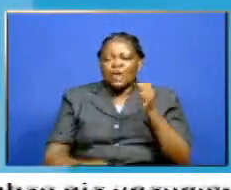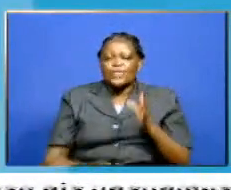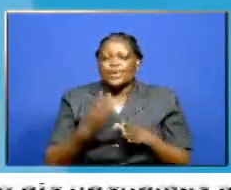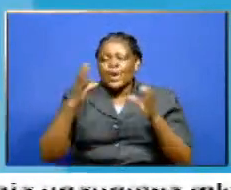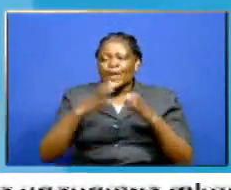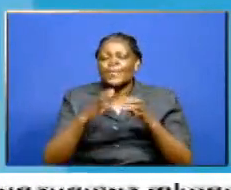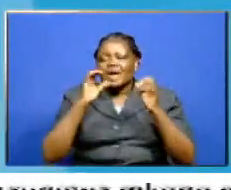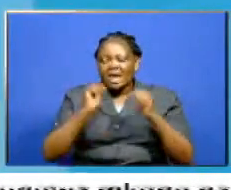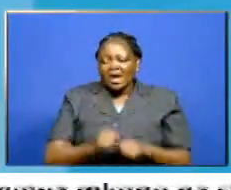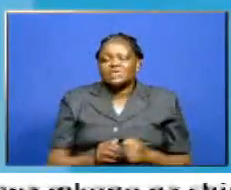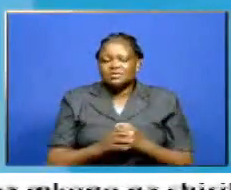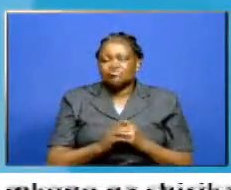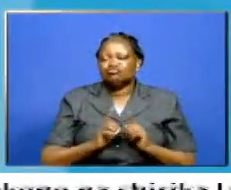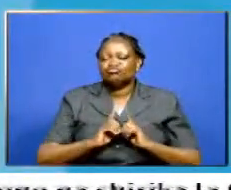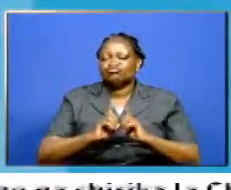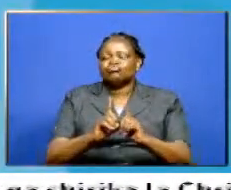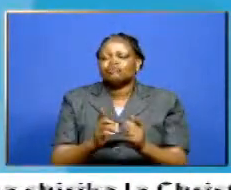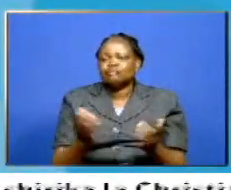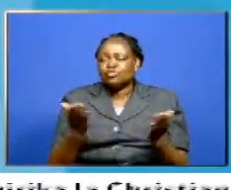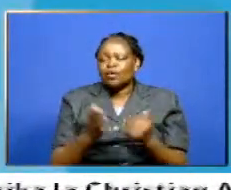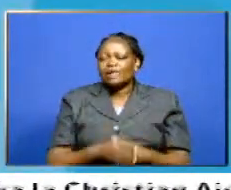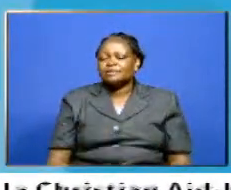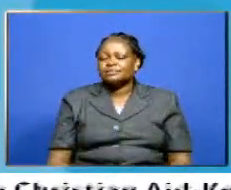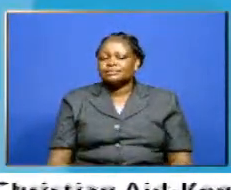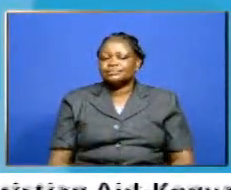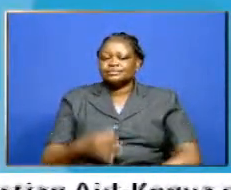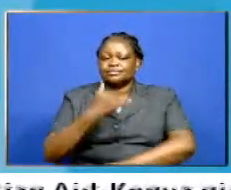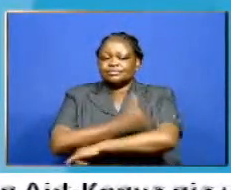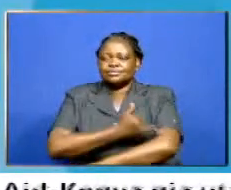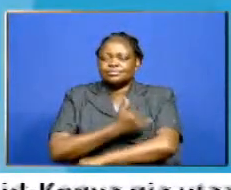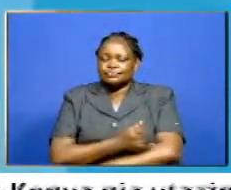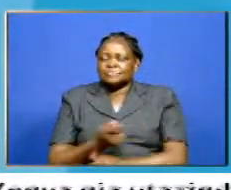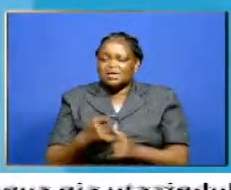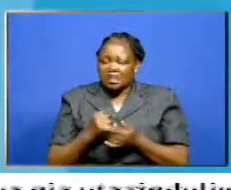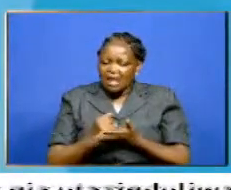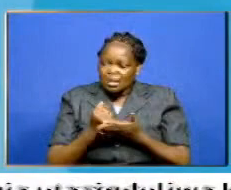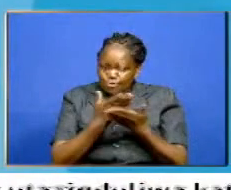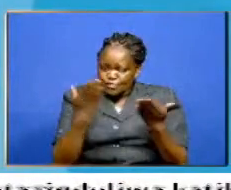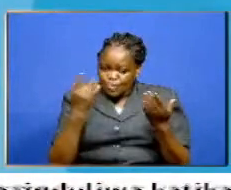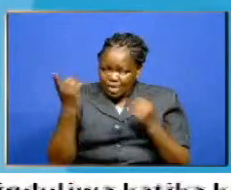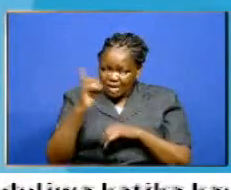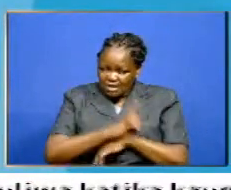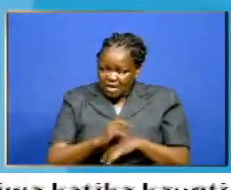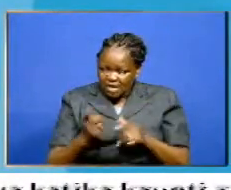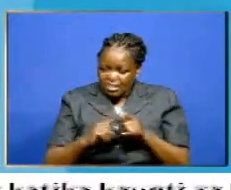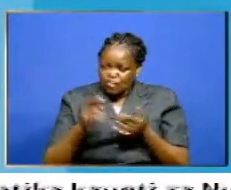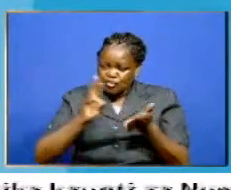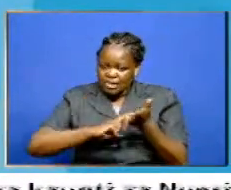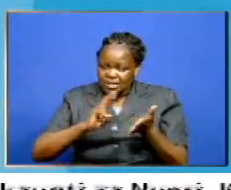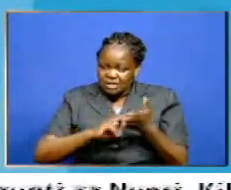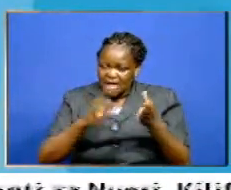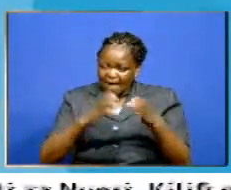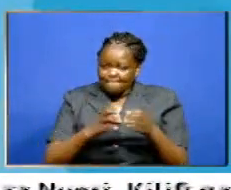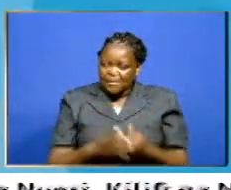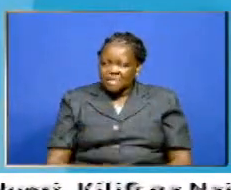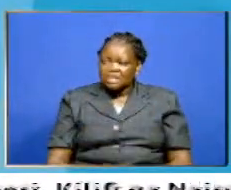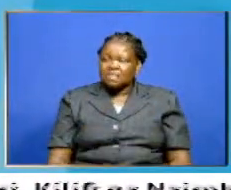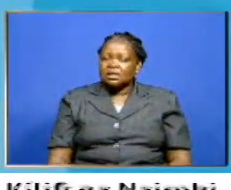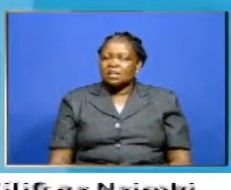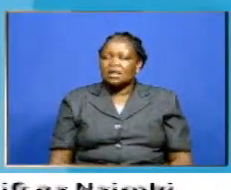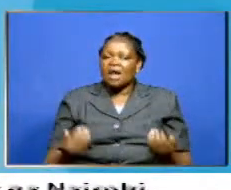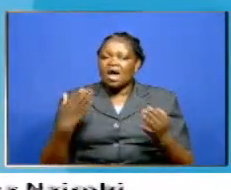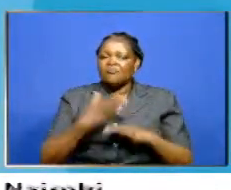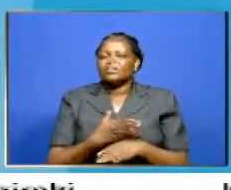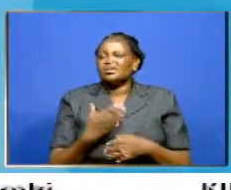wanaweza tembea ufike katika hiyo taasisi ikusaidie within one day ukuwe umeregister kampuni yako. After